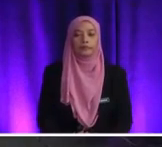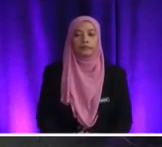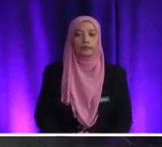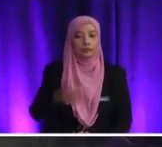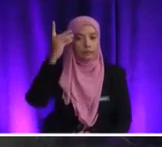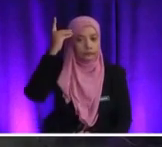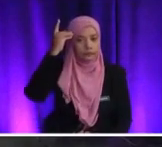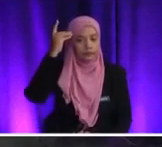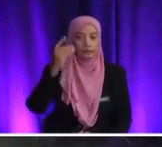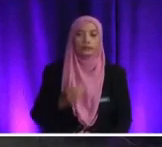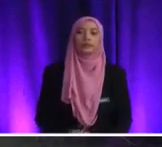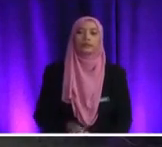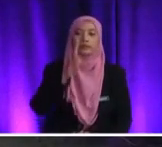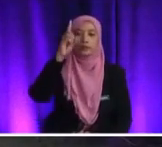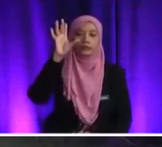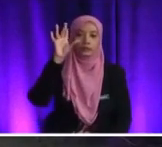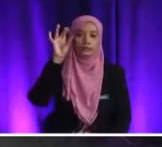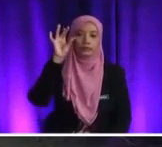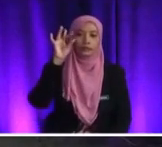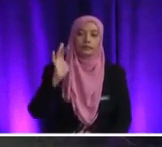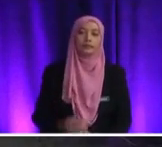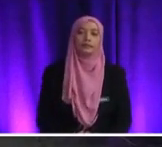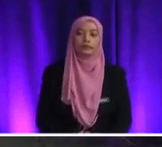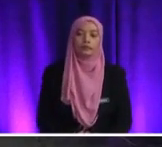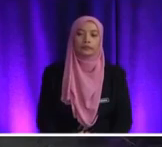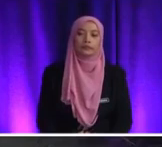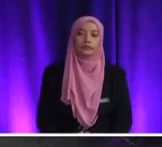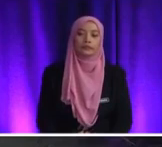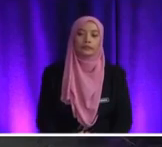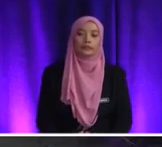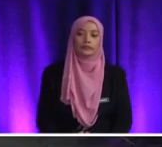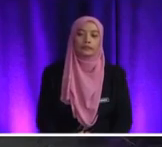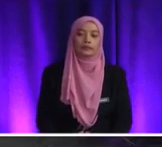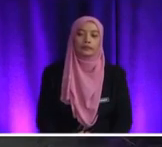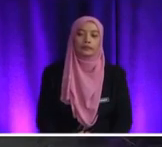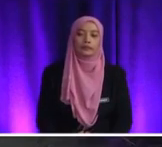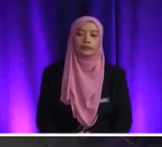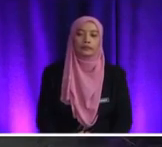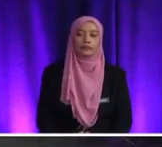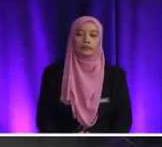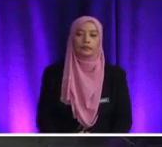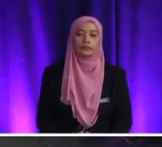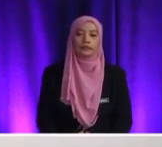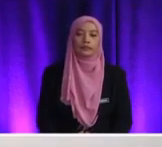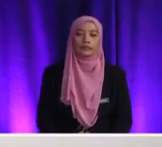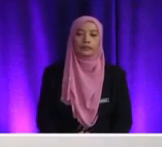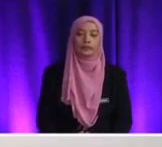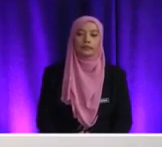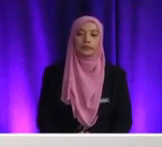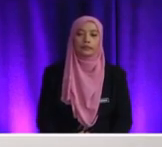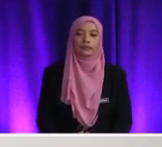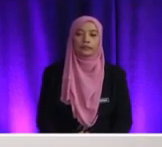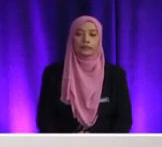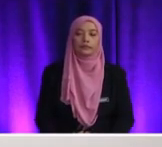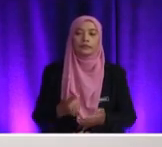naksir u1y bae Nations alright baik siramlah apa kabarnya